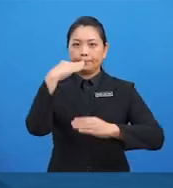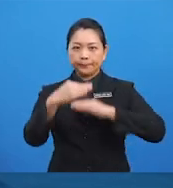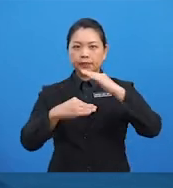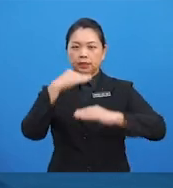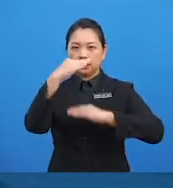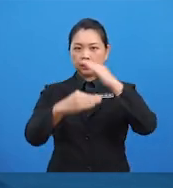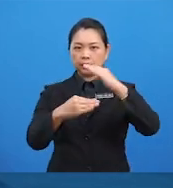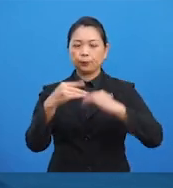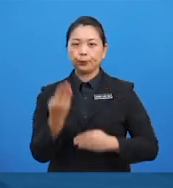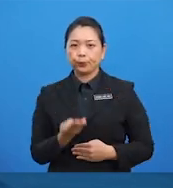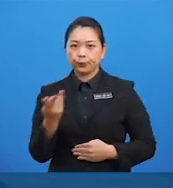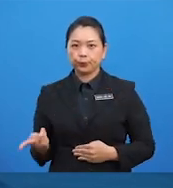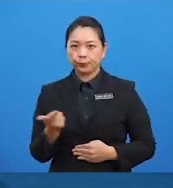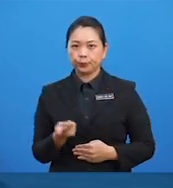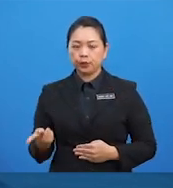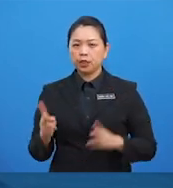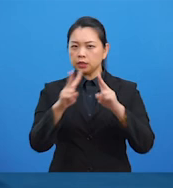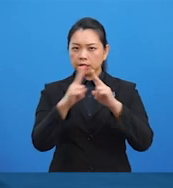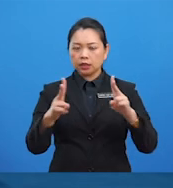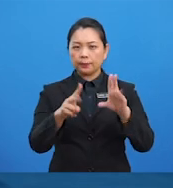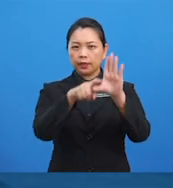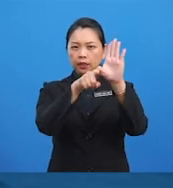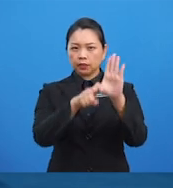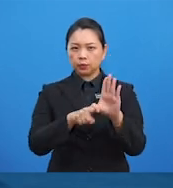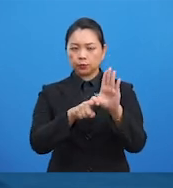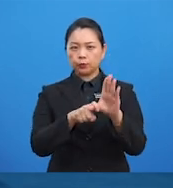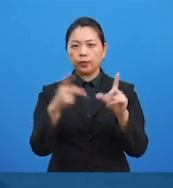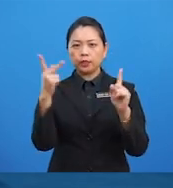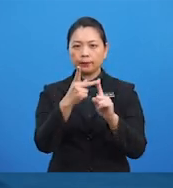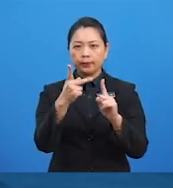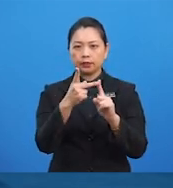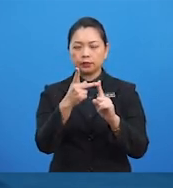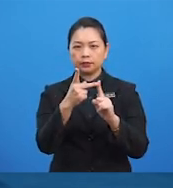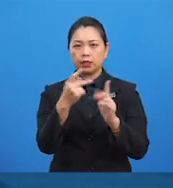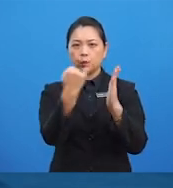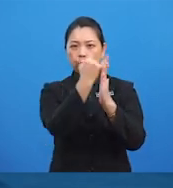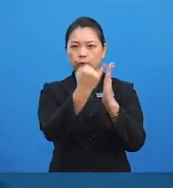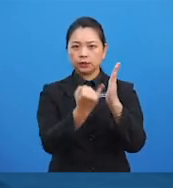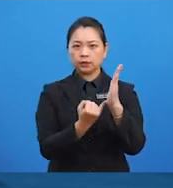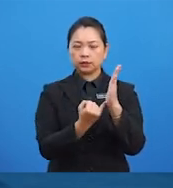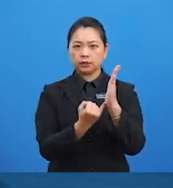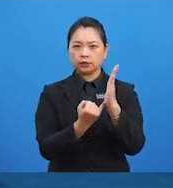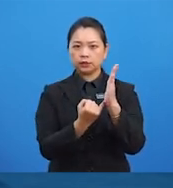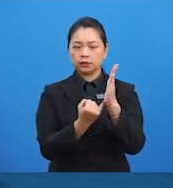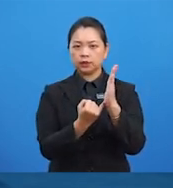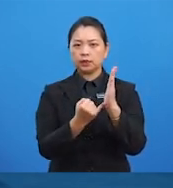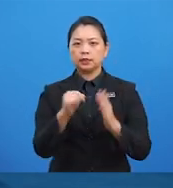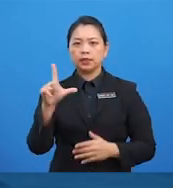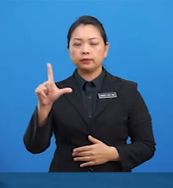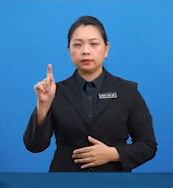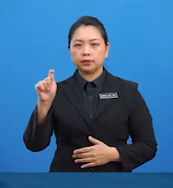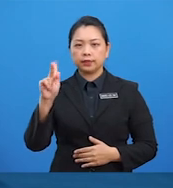produk sangat bergantung kepada lukisan terbantu komputer ini.